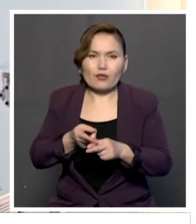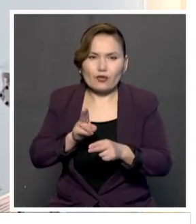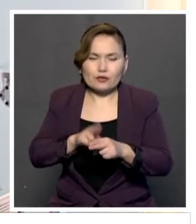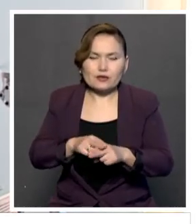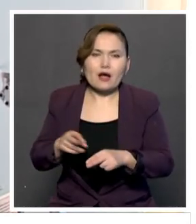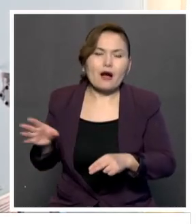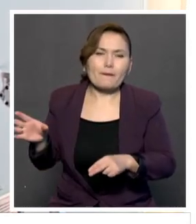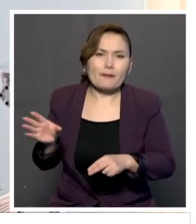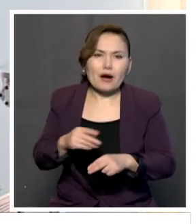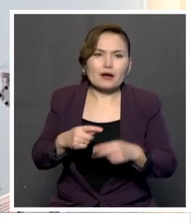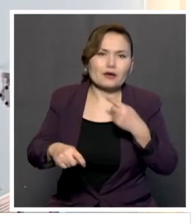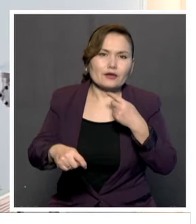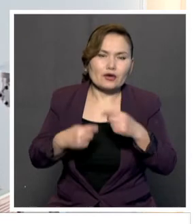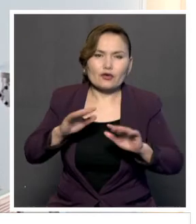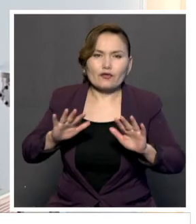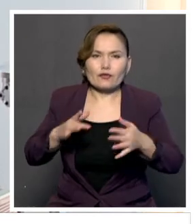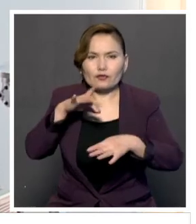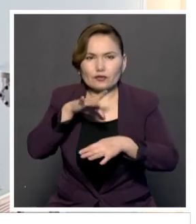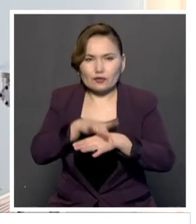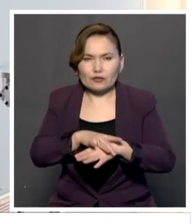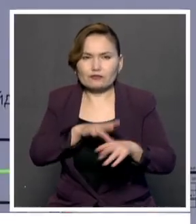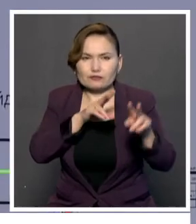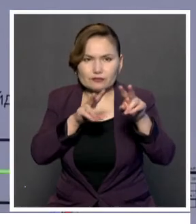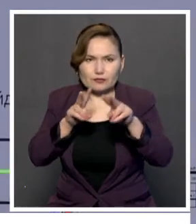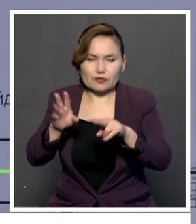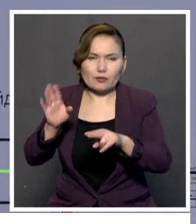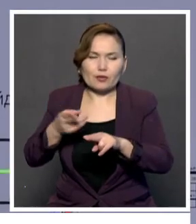жердегі отырған диспетчерлер, өздеріңіз көріп шықтыңыздар,